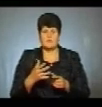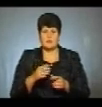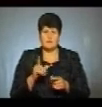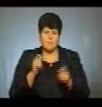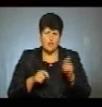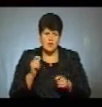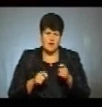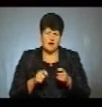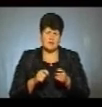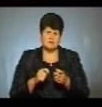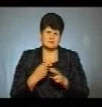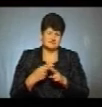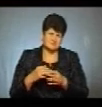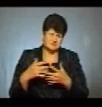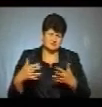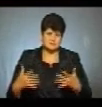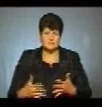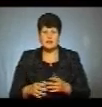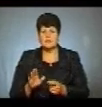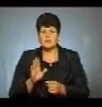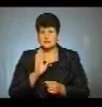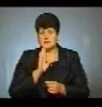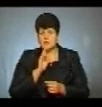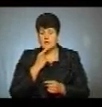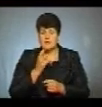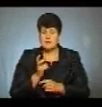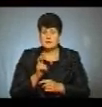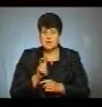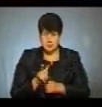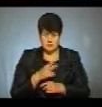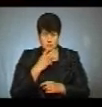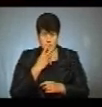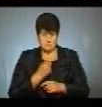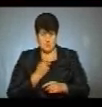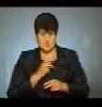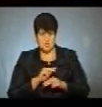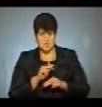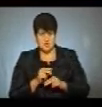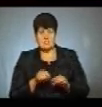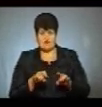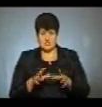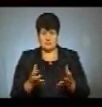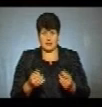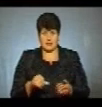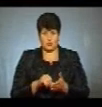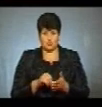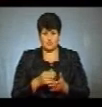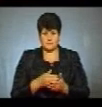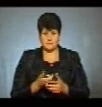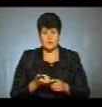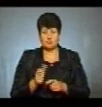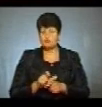бляшанки. Юлія Терес – студентка. Каже, прийшла в читальний зал, натрапила на майстер-клас і вирішила взяти участь.